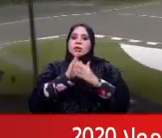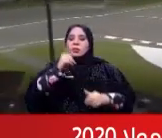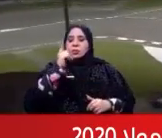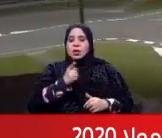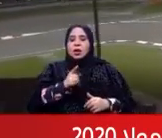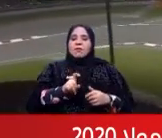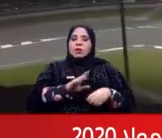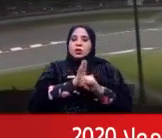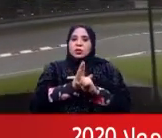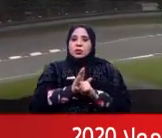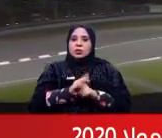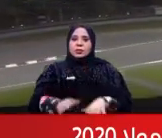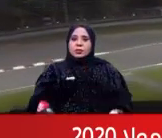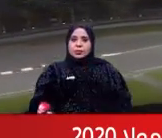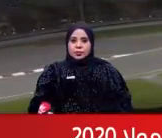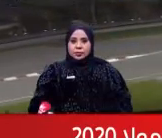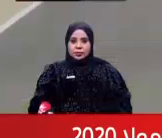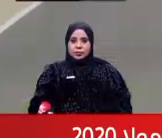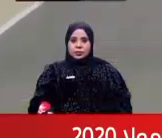للتصدي للجائحة في المملكة.